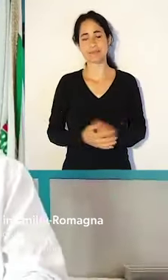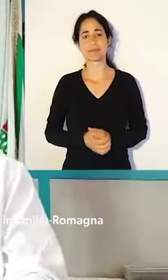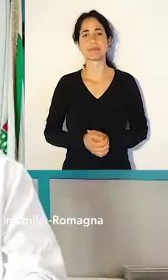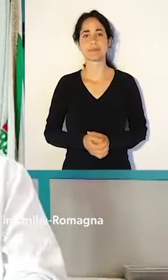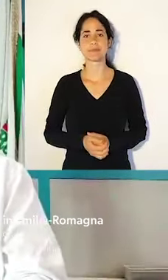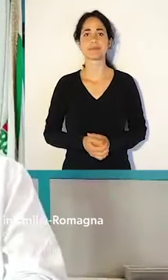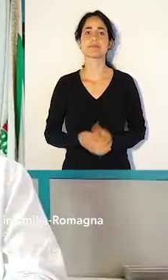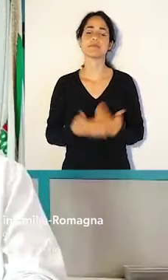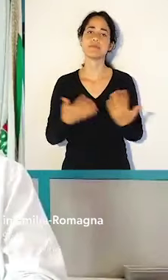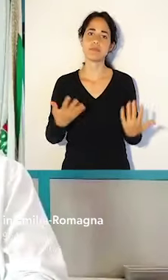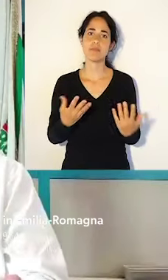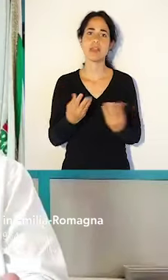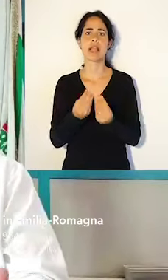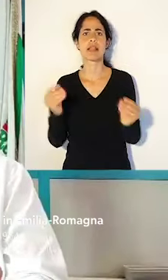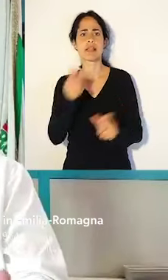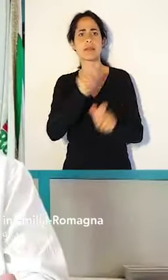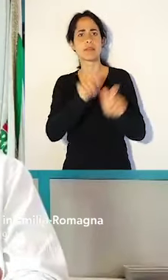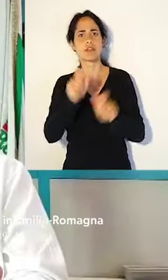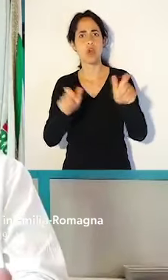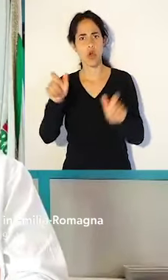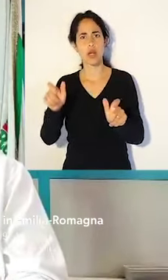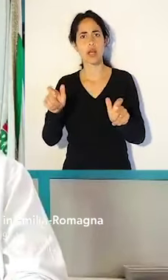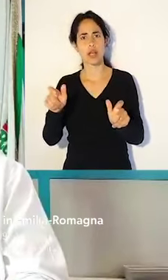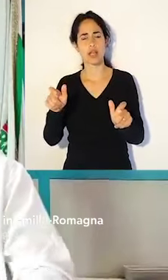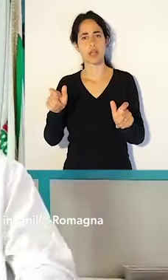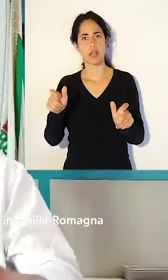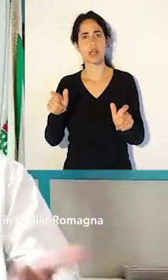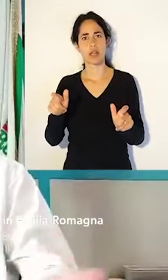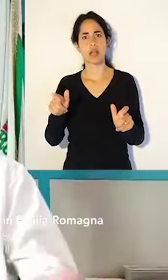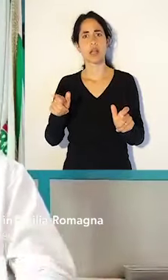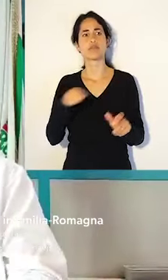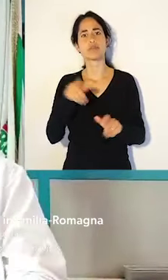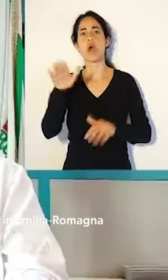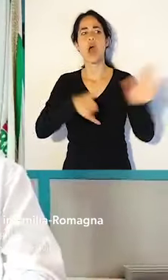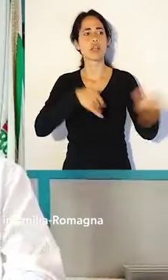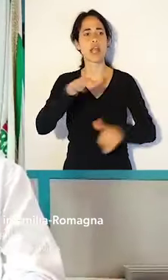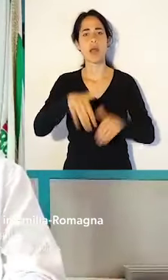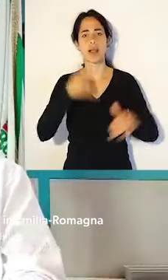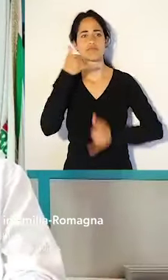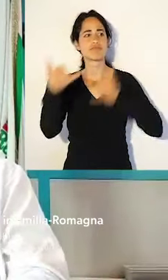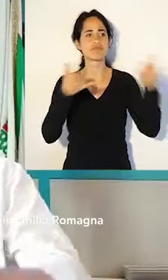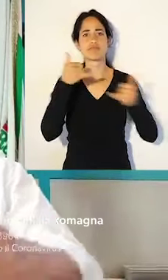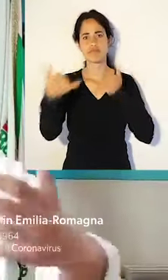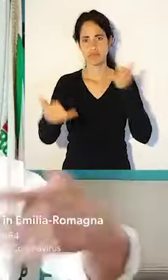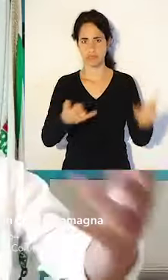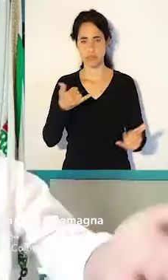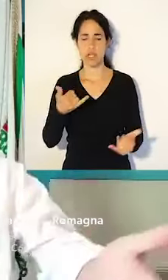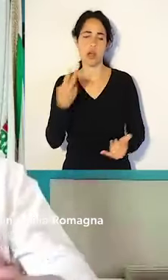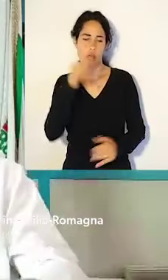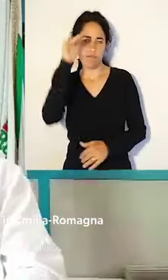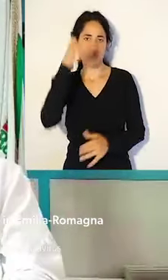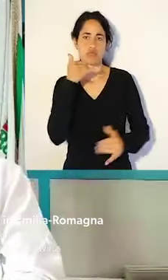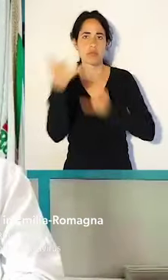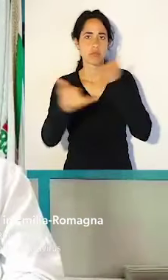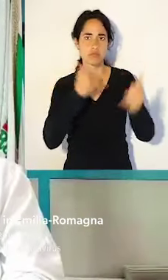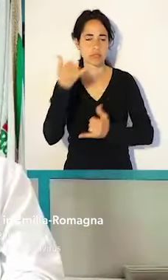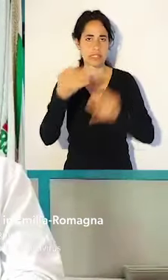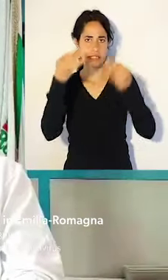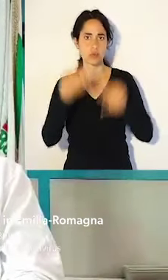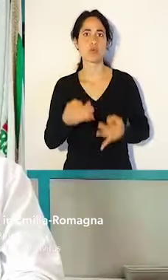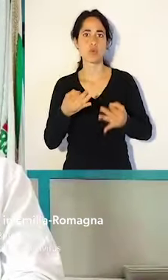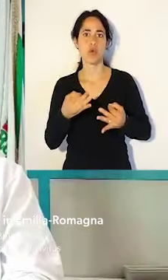sospeso. E molti di voi sono stati chiamati, ovviamente verranno chiamati per